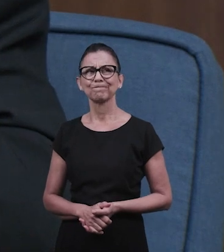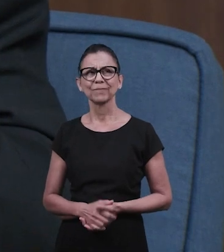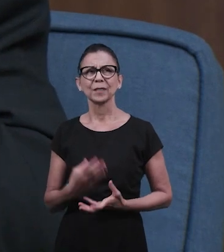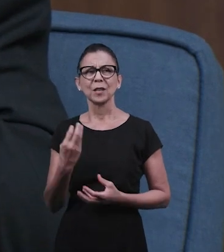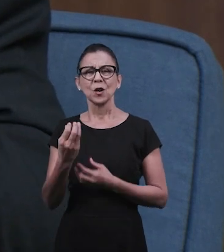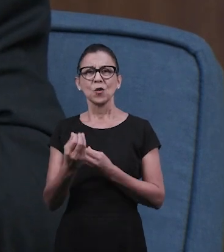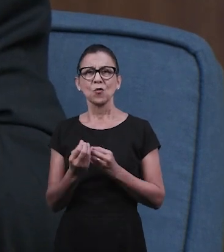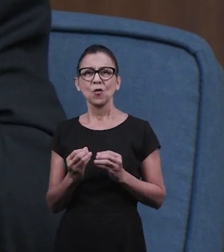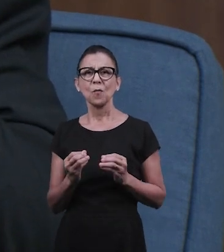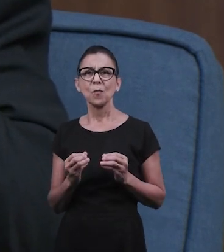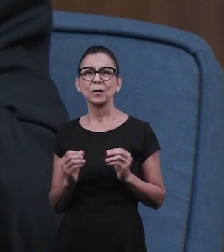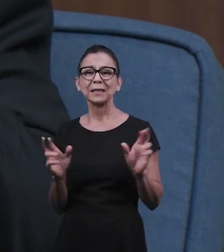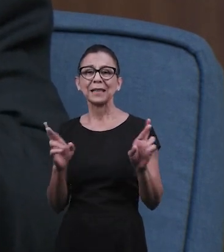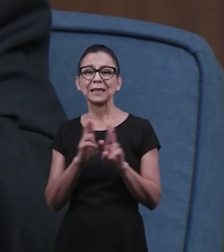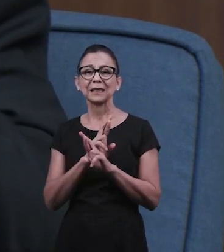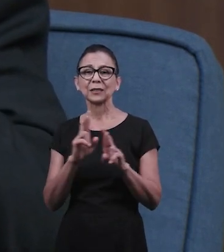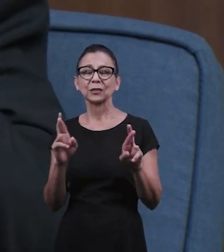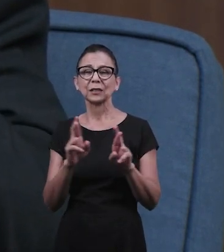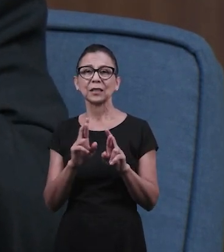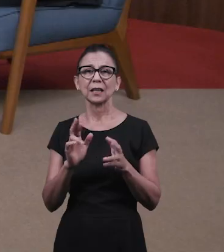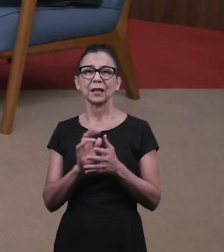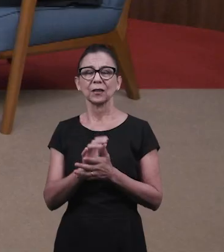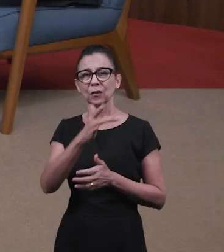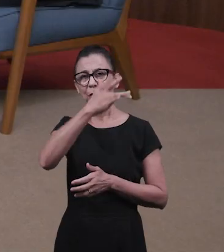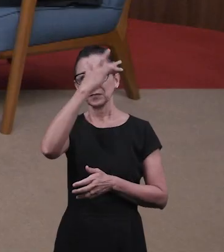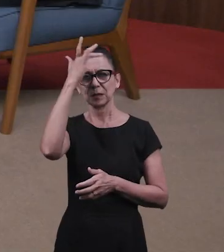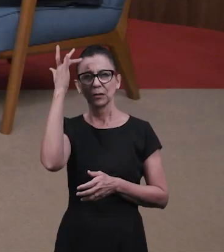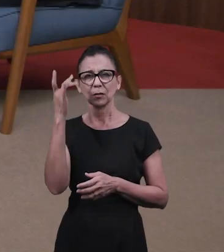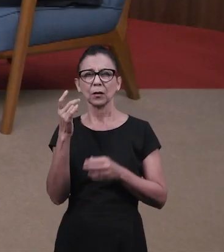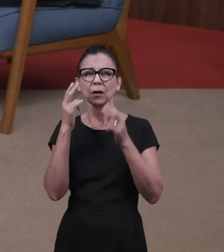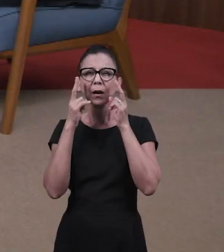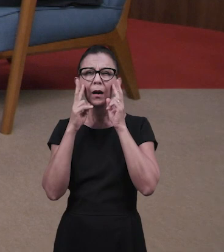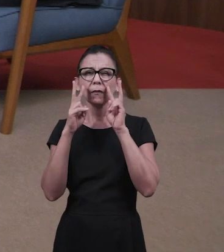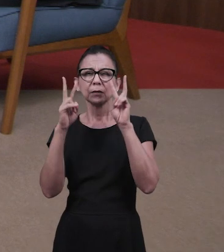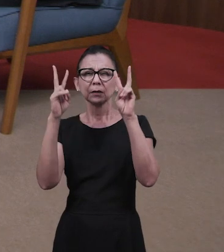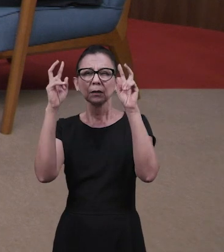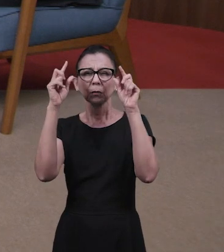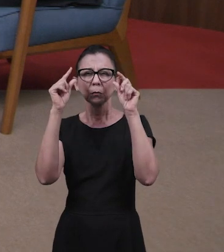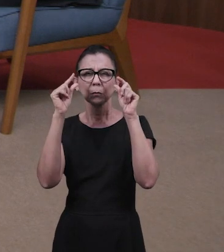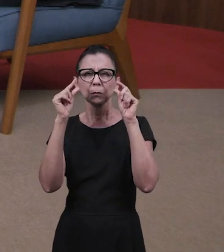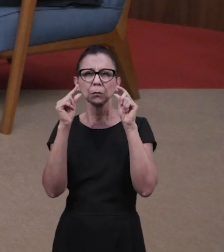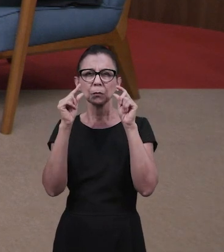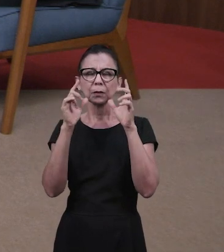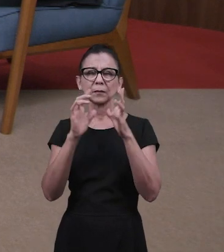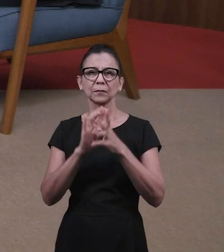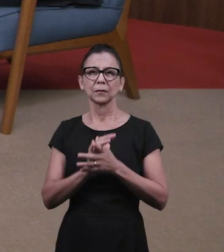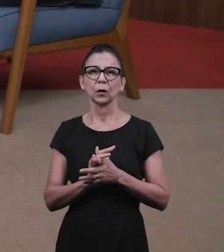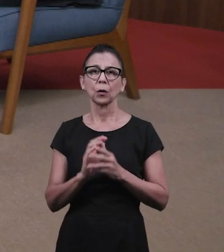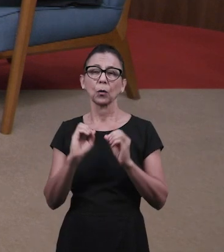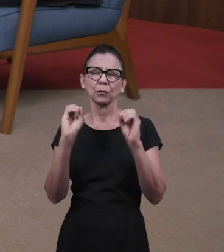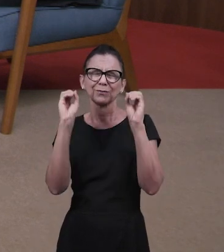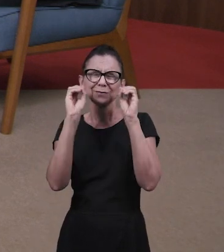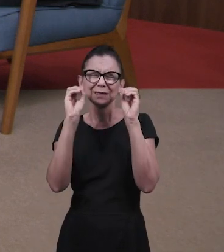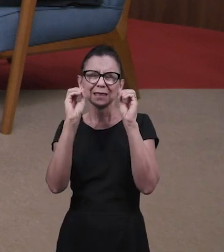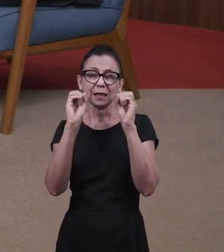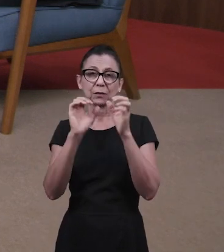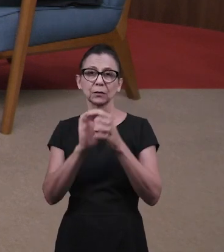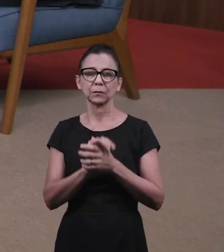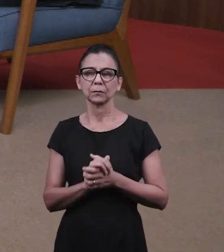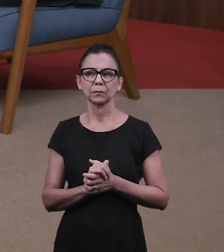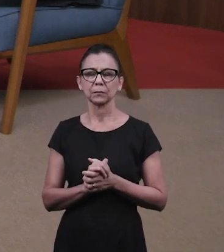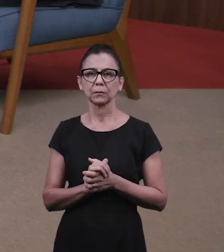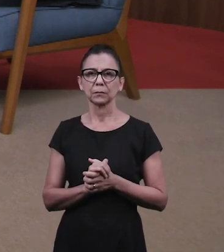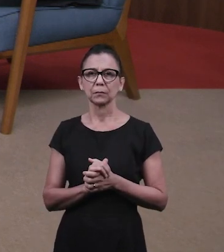Faire face à des personnes avec peu de vision. Cette réponse, la docteure Marie-Amine va nous apporter maintenant en